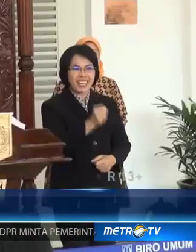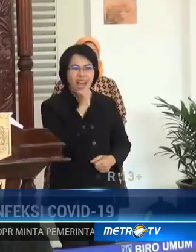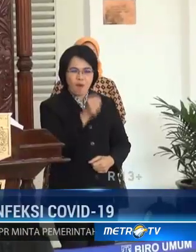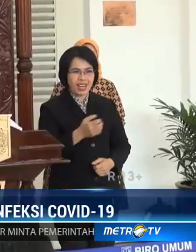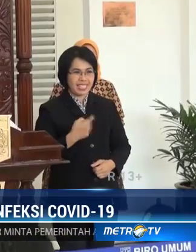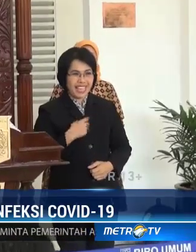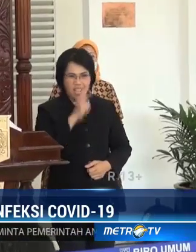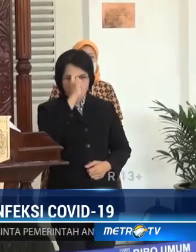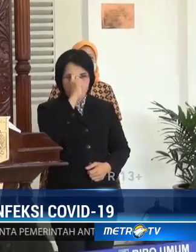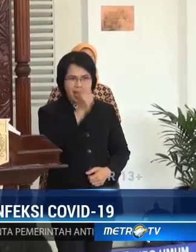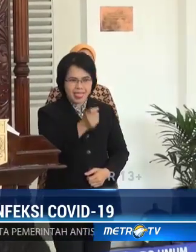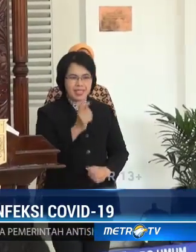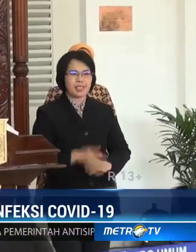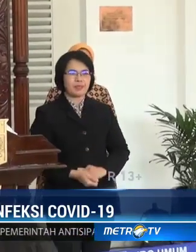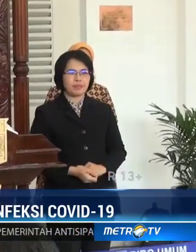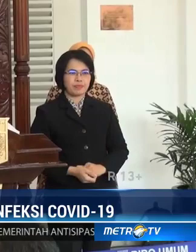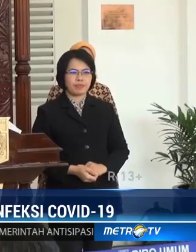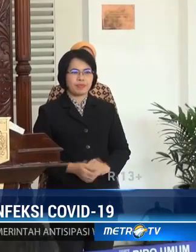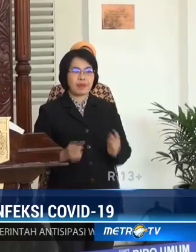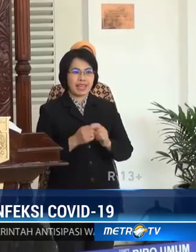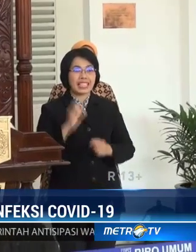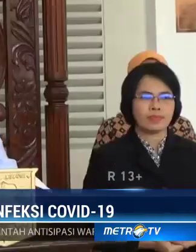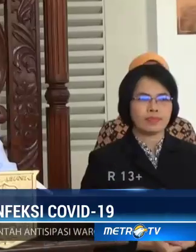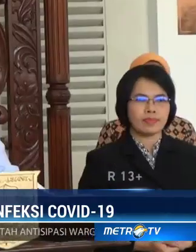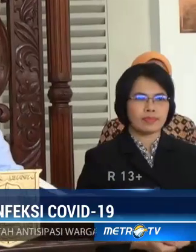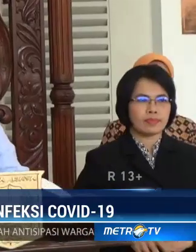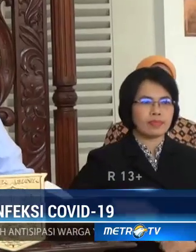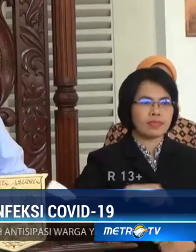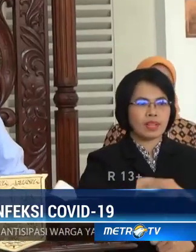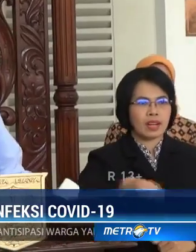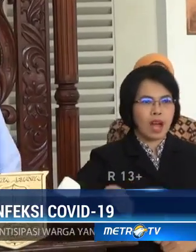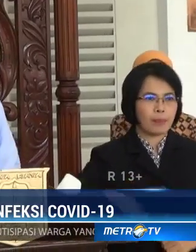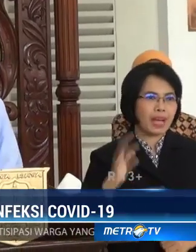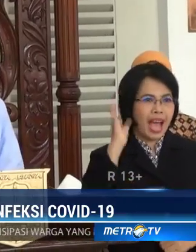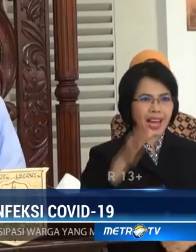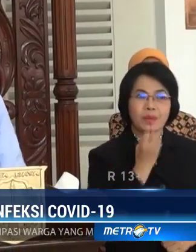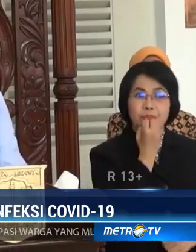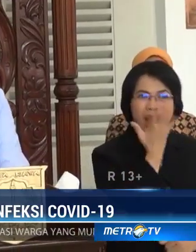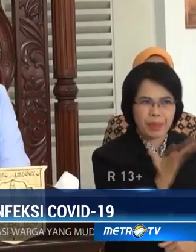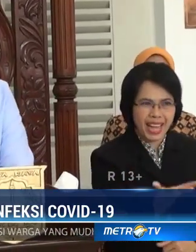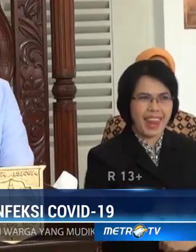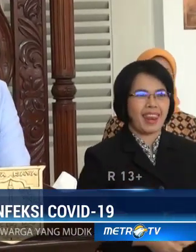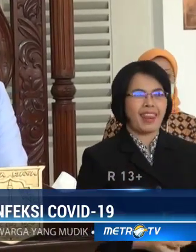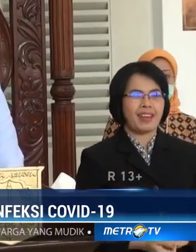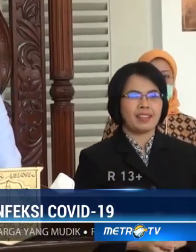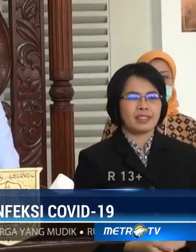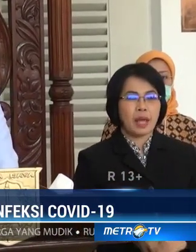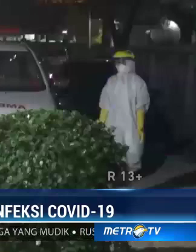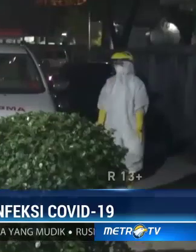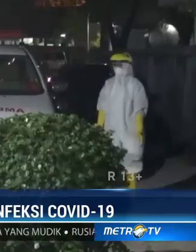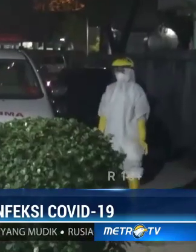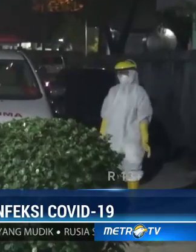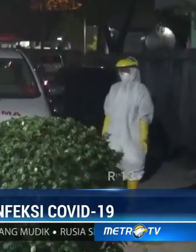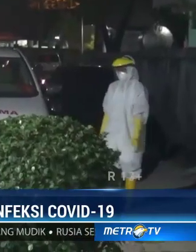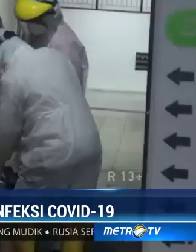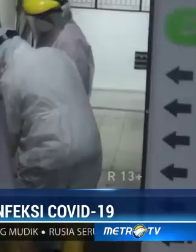Gubernur DKI Jakarta bahkan mengungkapkan sudah ada 50 orang tenaga medis yang positif terinfeksi COVID-19. Jumlah